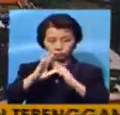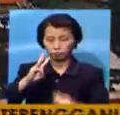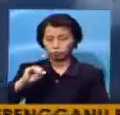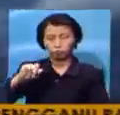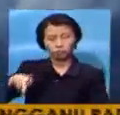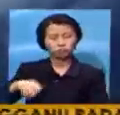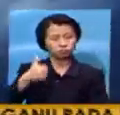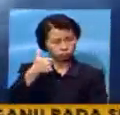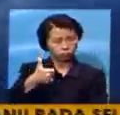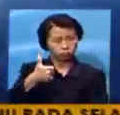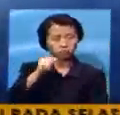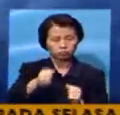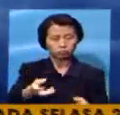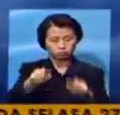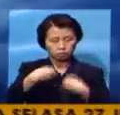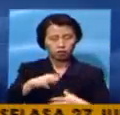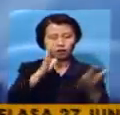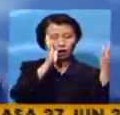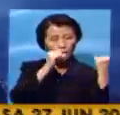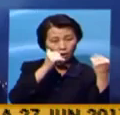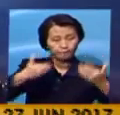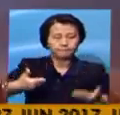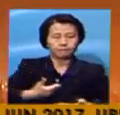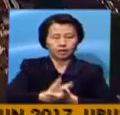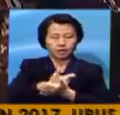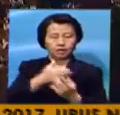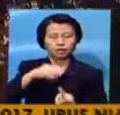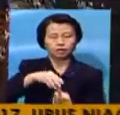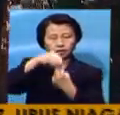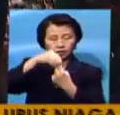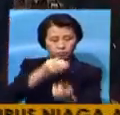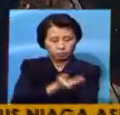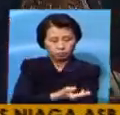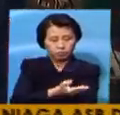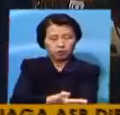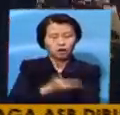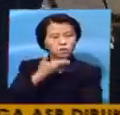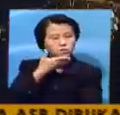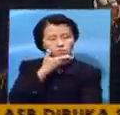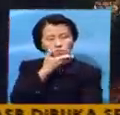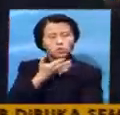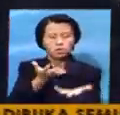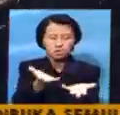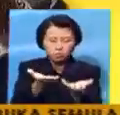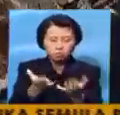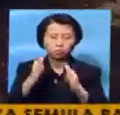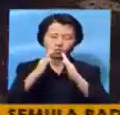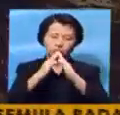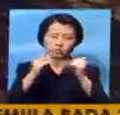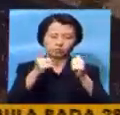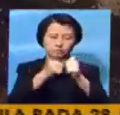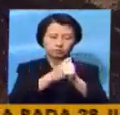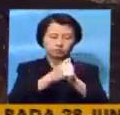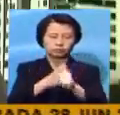berbalo dan mi Harapan Baru terutamanya kepada generasi muda yang memlukan rumah